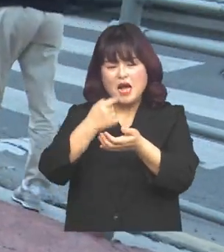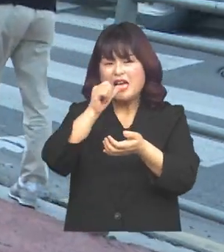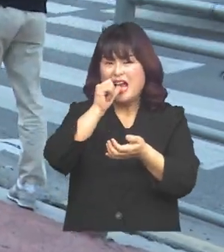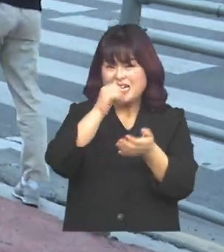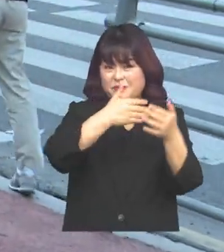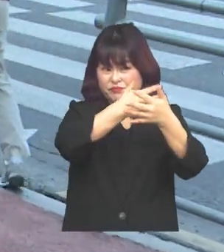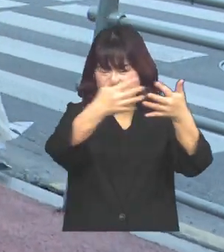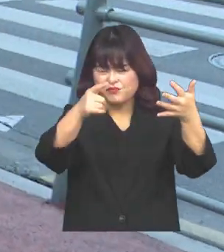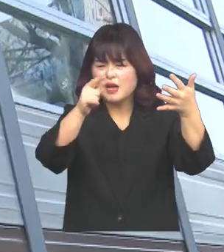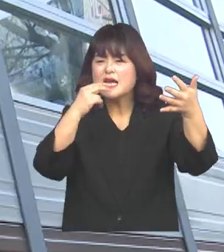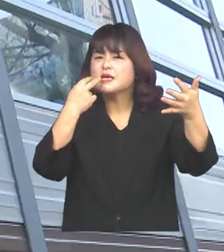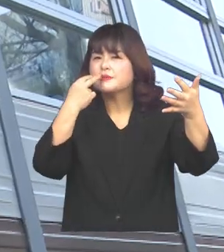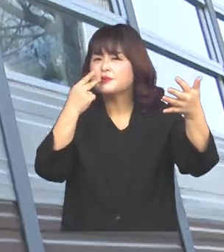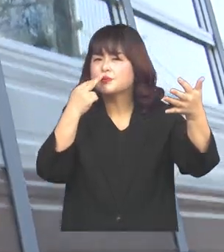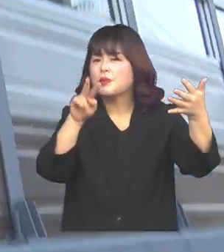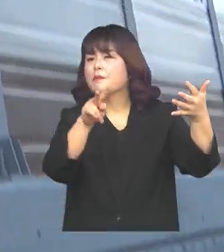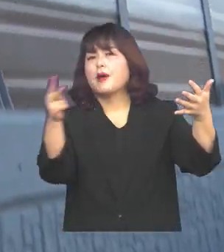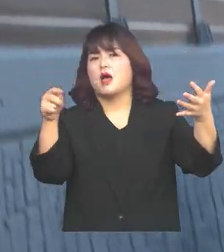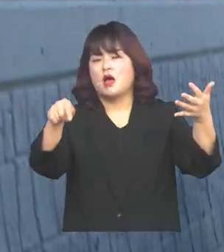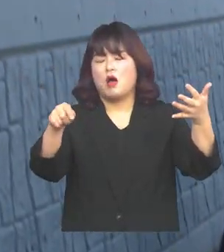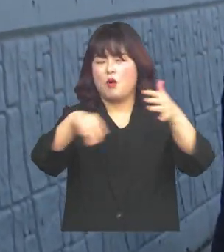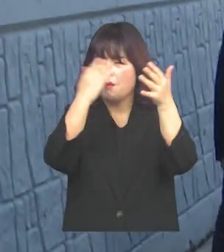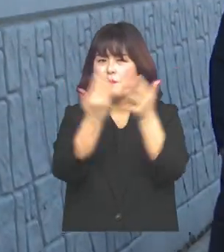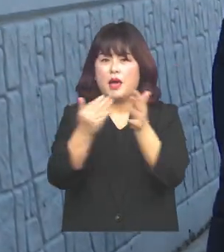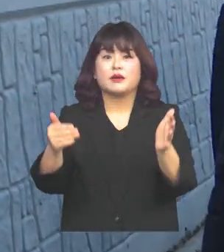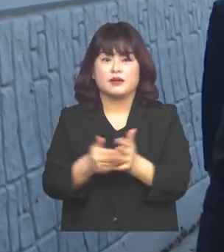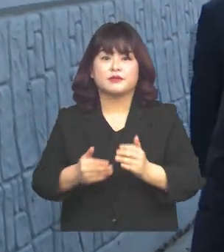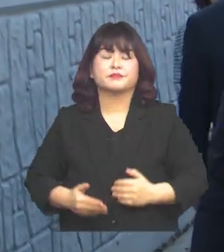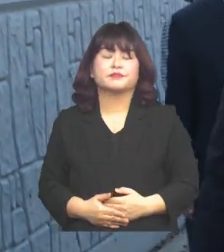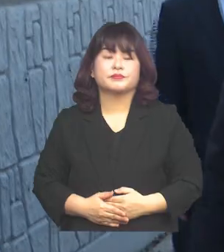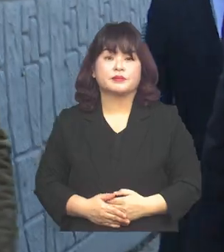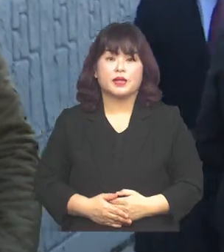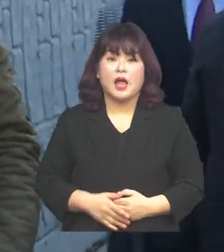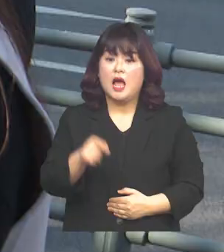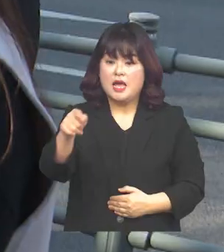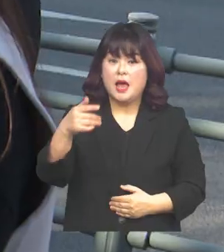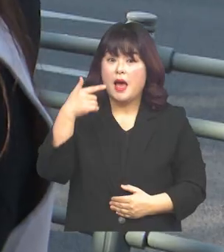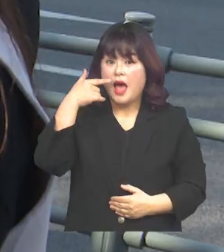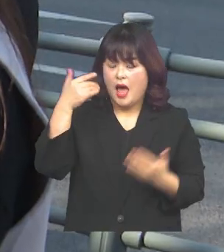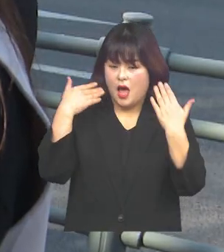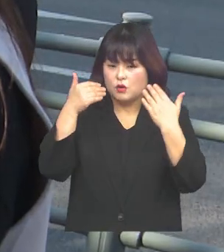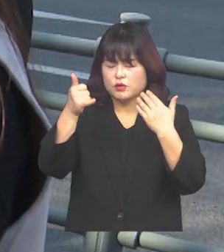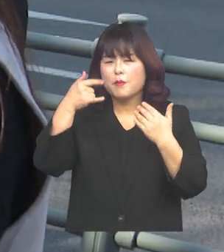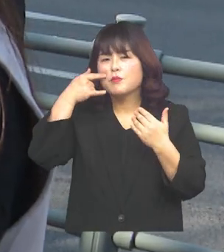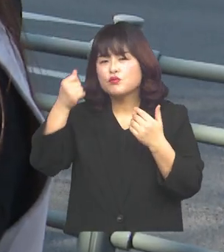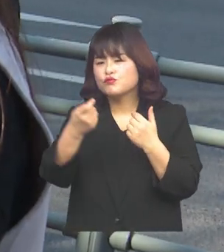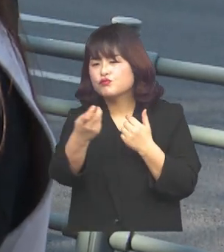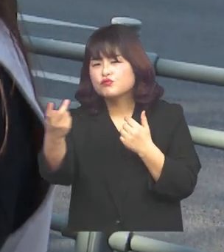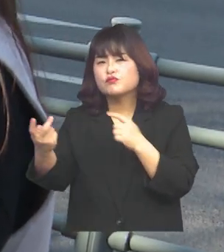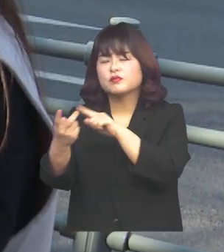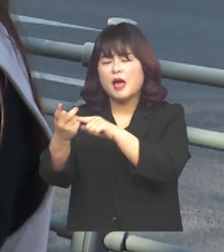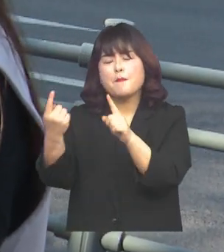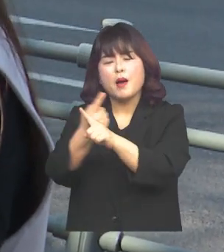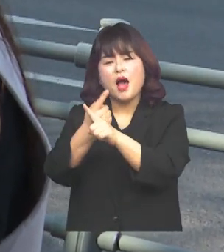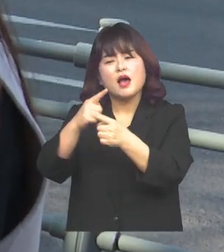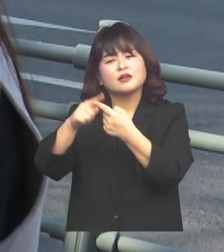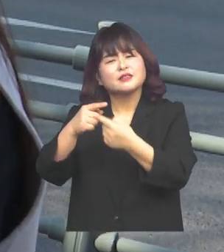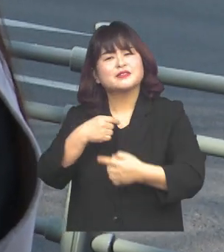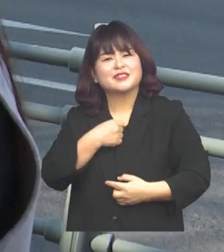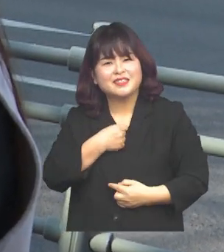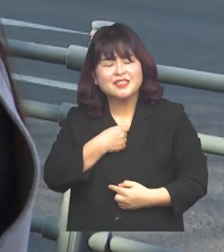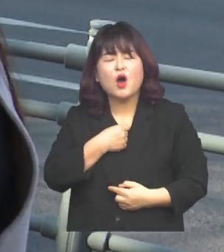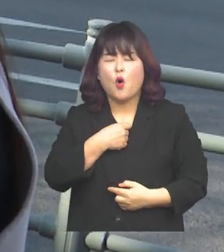기존 철제 방음벽을 투명 유리 방음벽으로 전부 교체했습니다. 역북초 학교장과 학부모들은 바뀐